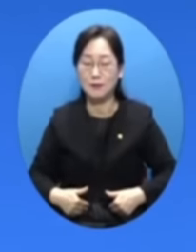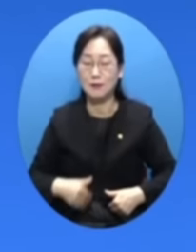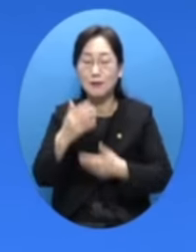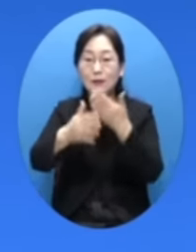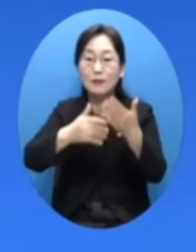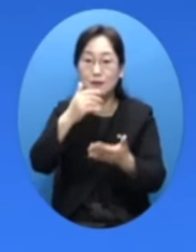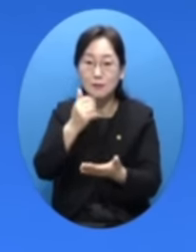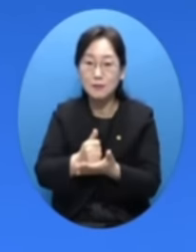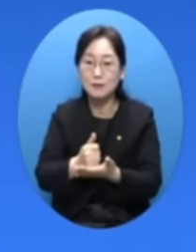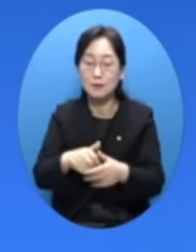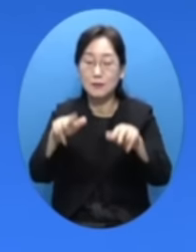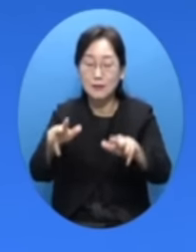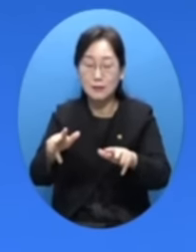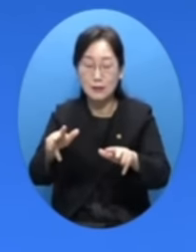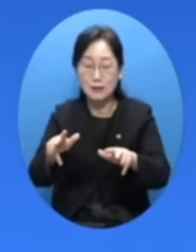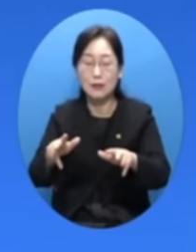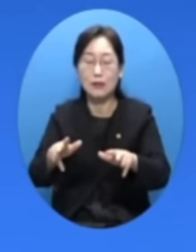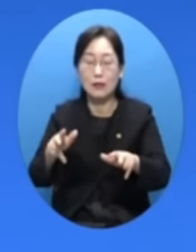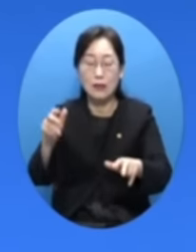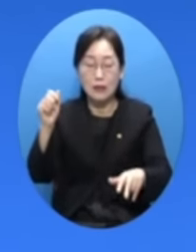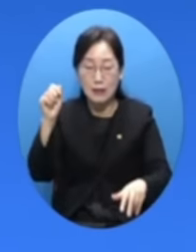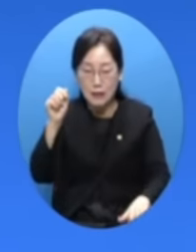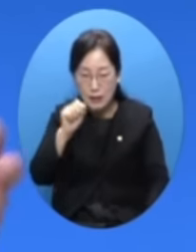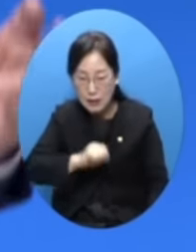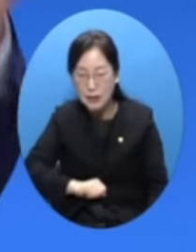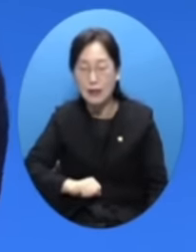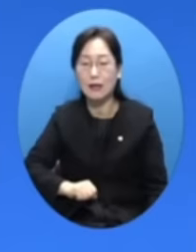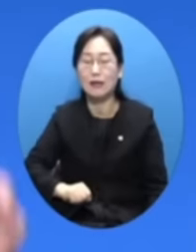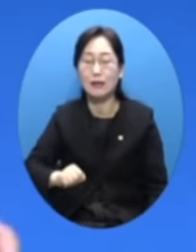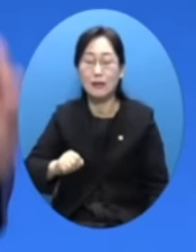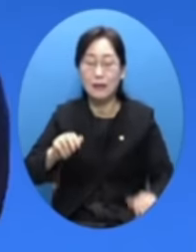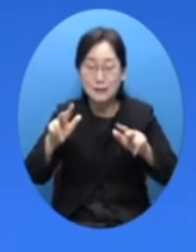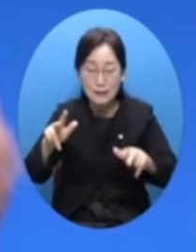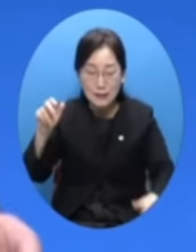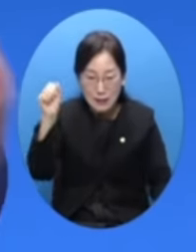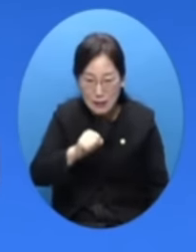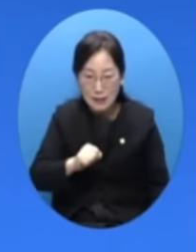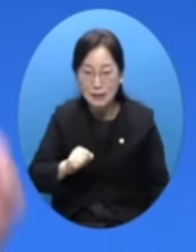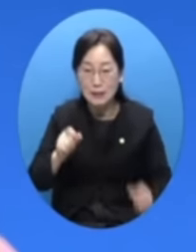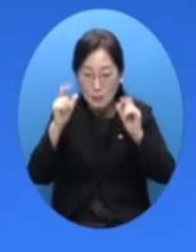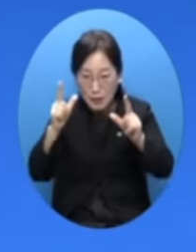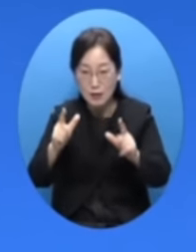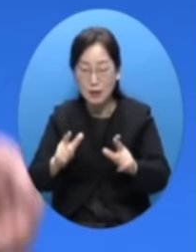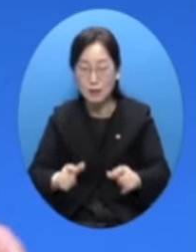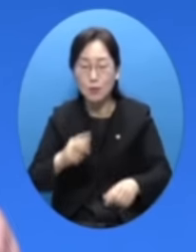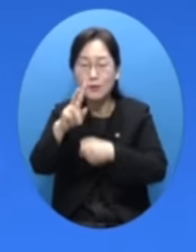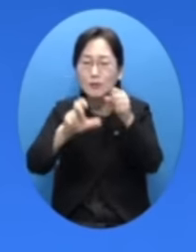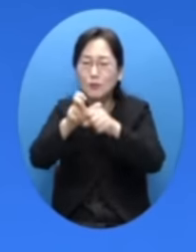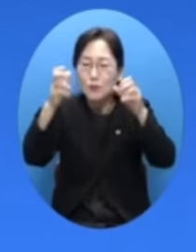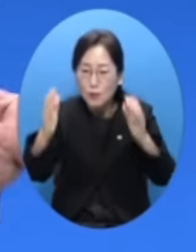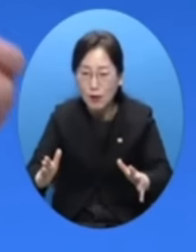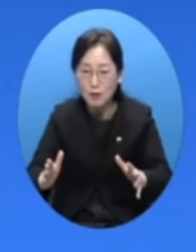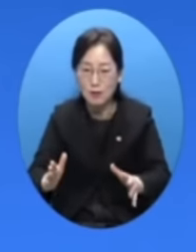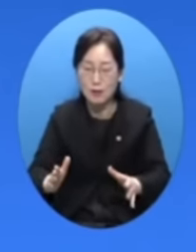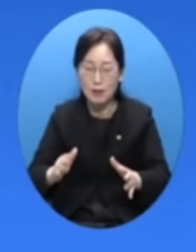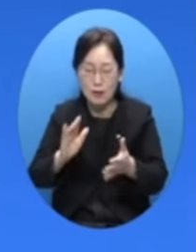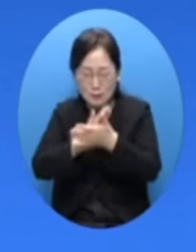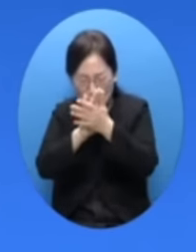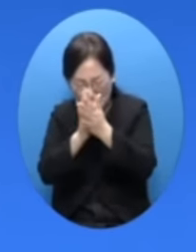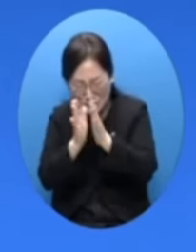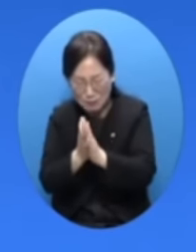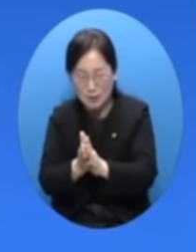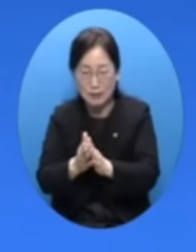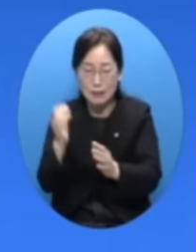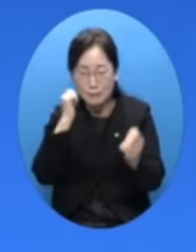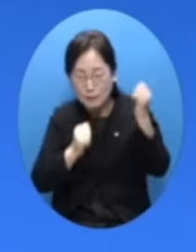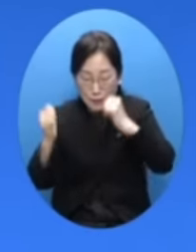하나님께서 이제야 인정하실 때까지 얼마나 많은 시간이 걸렸습니까? 25년 동안 깨어지고 또 깨어지고 또 깨어져서 100세가 돼서 아들을 주신